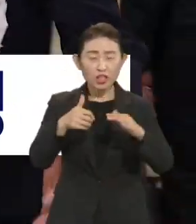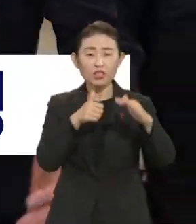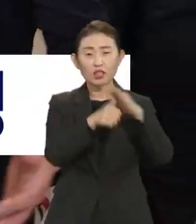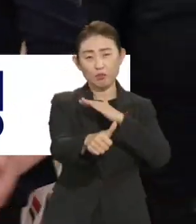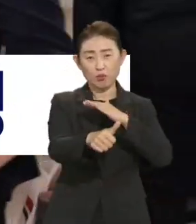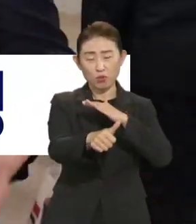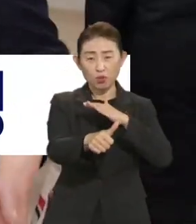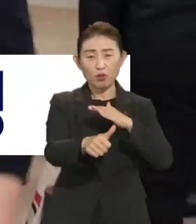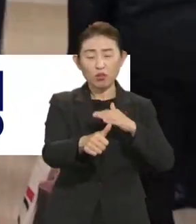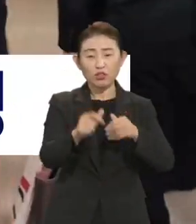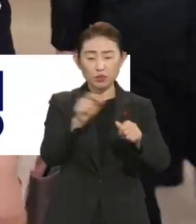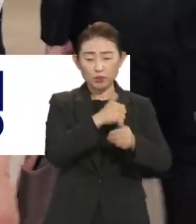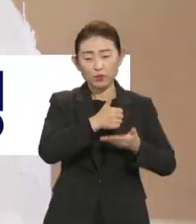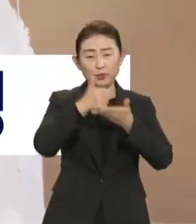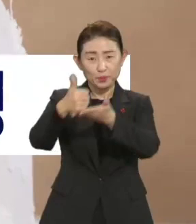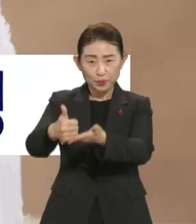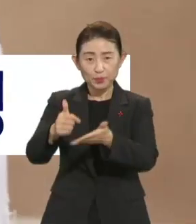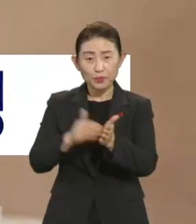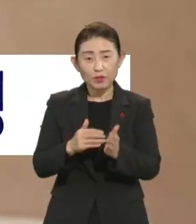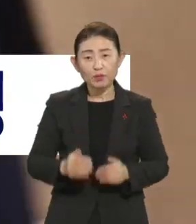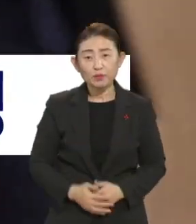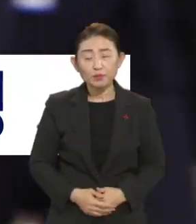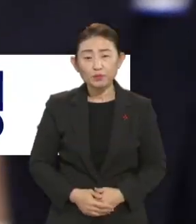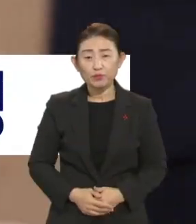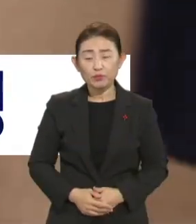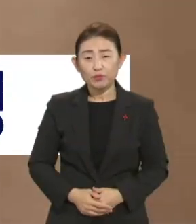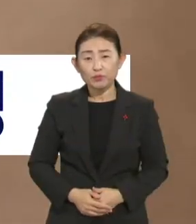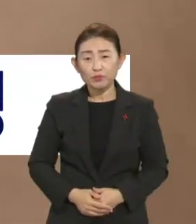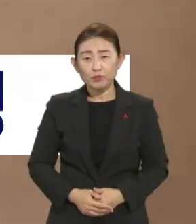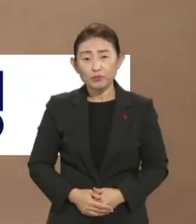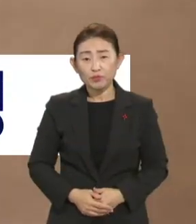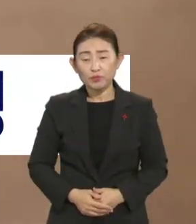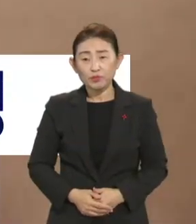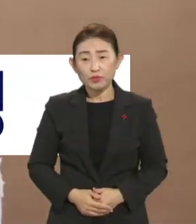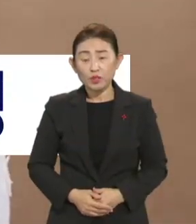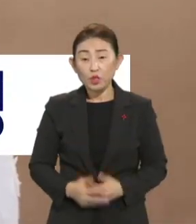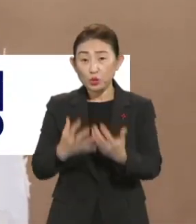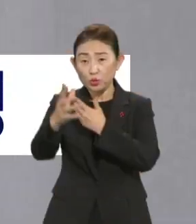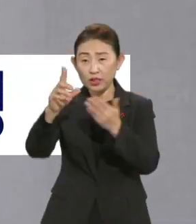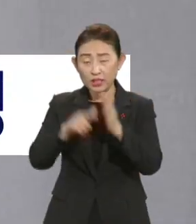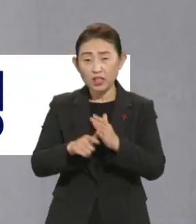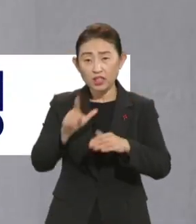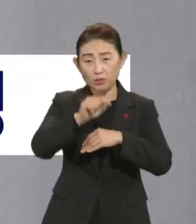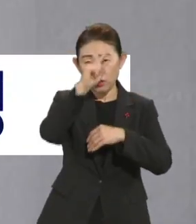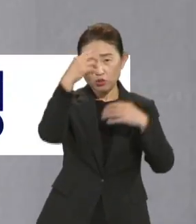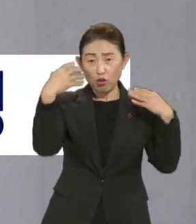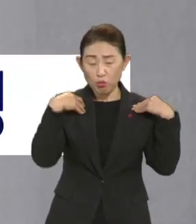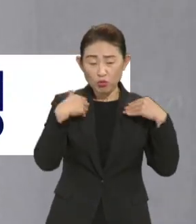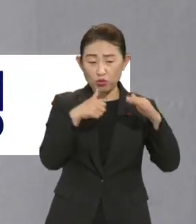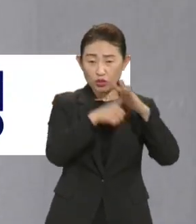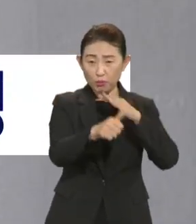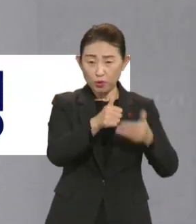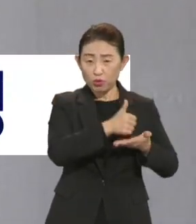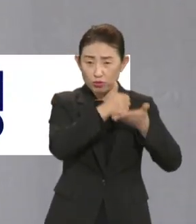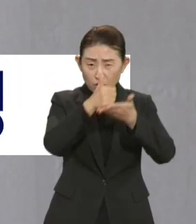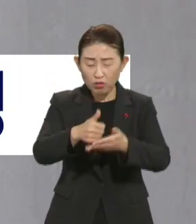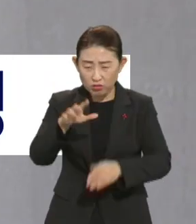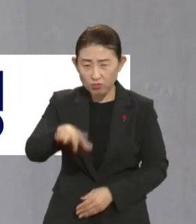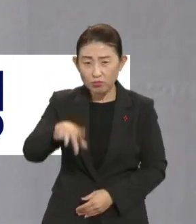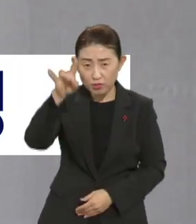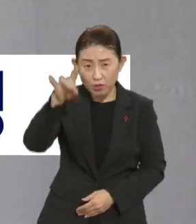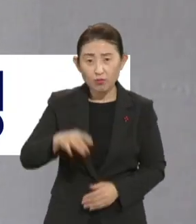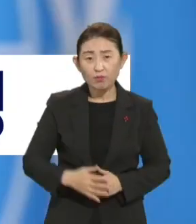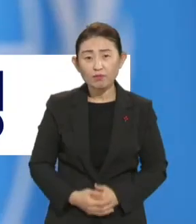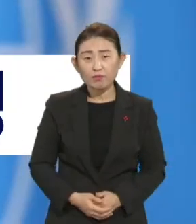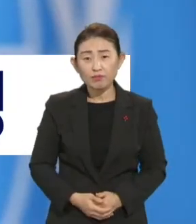특별 초청을 받아 참석했습니다. 유엔 기후변화협약 당사국 총회에서 지방정부 대표가 특별 초청된 건 이번이